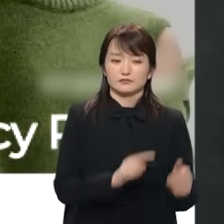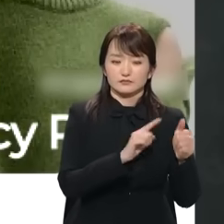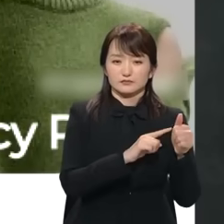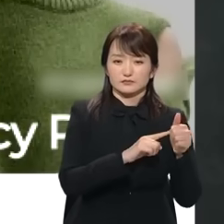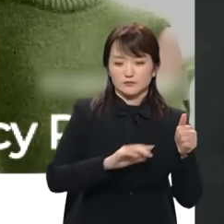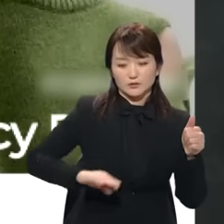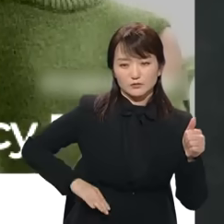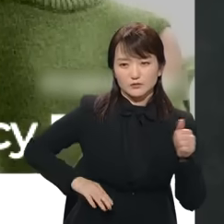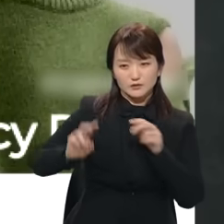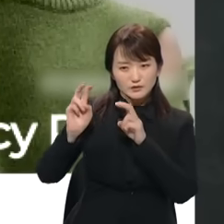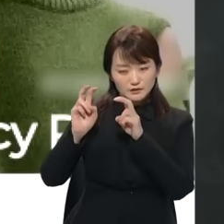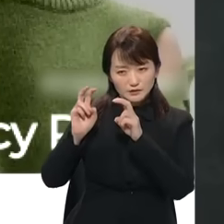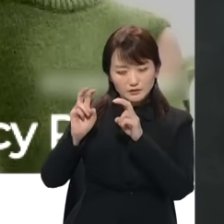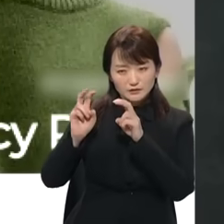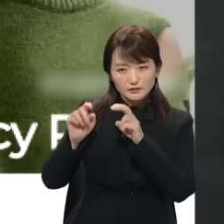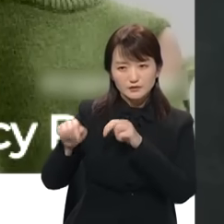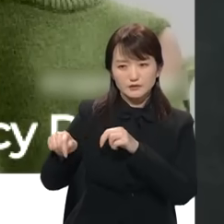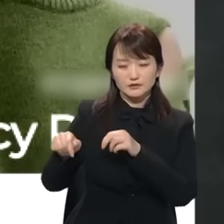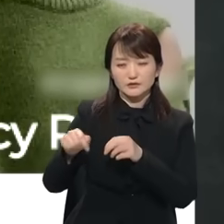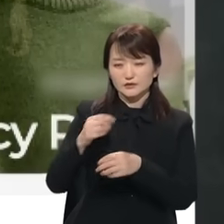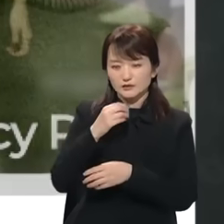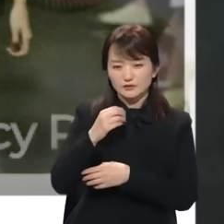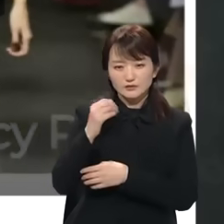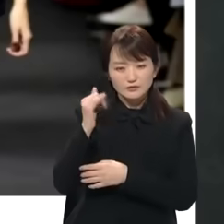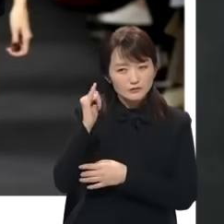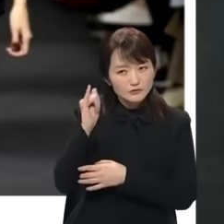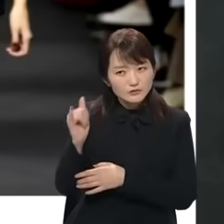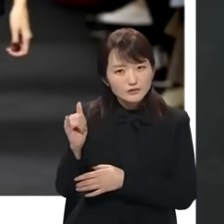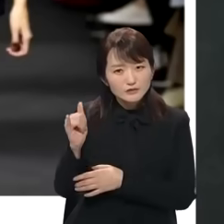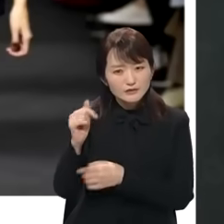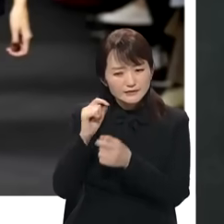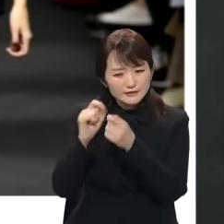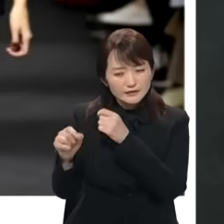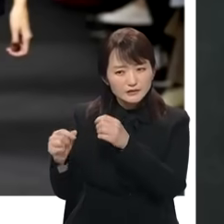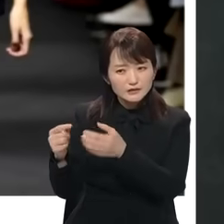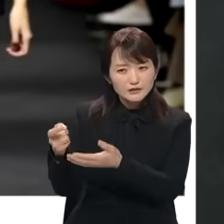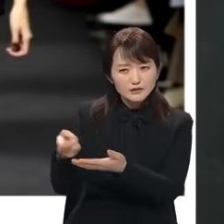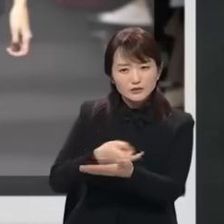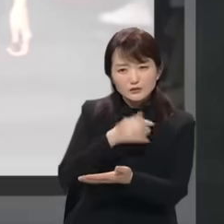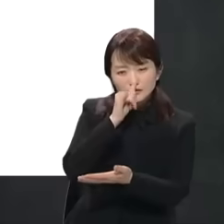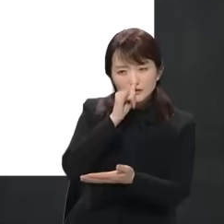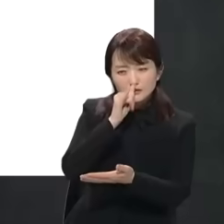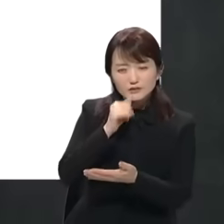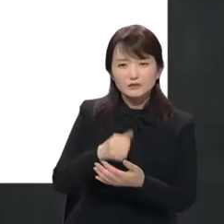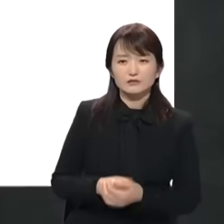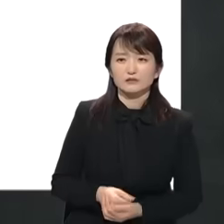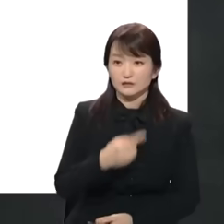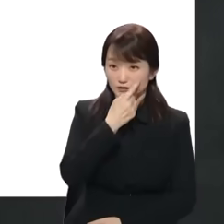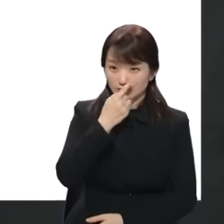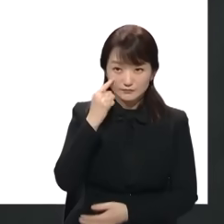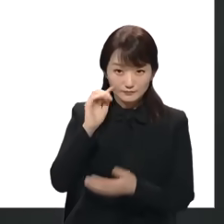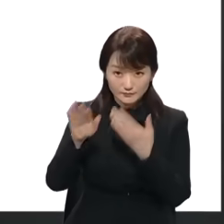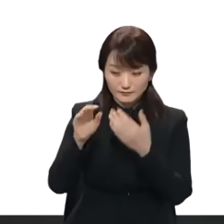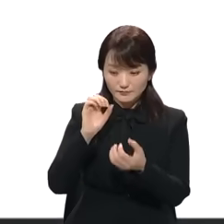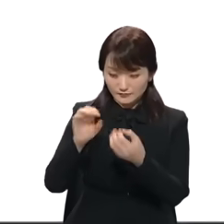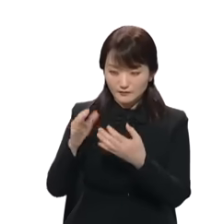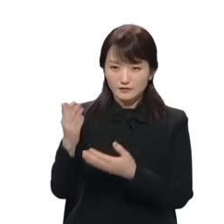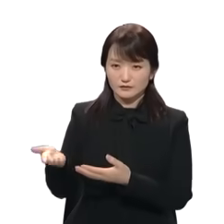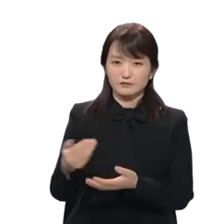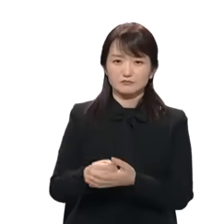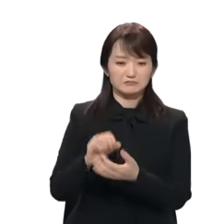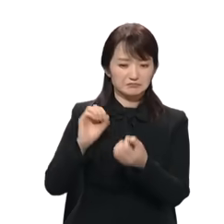혹시 그 당사 사이트가 지금 사기 범죄에 도용되는 거 알고 있냐 문의했지만 확인도 답변 주겠다고 하고 아직 답변은 주지 않았다고